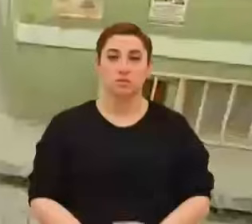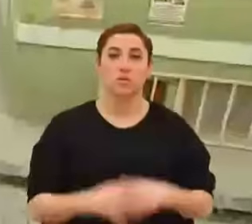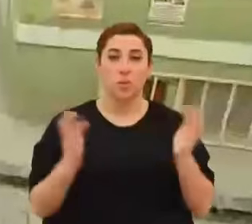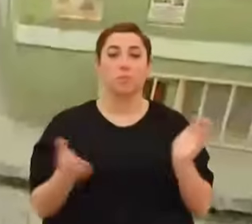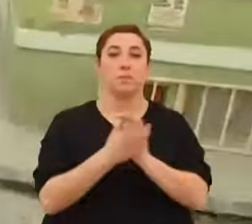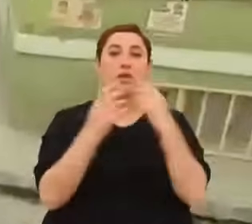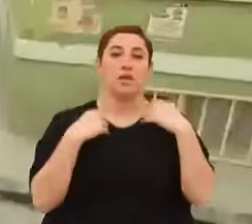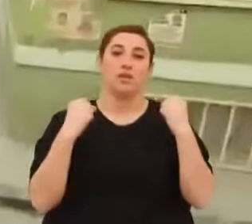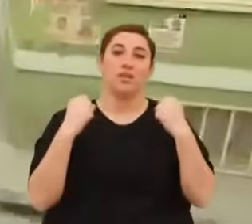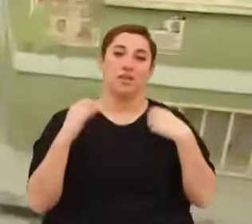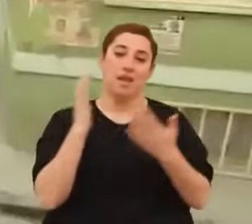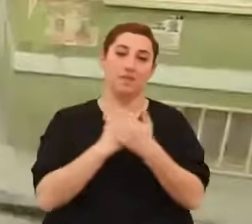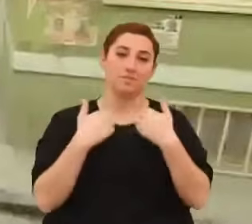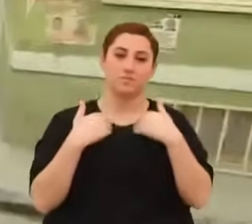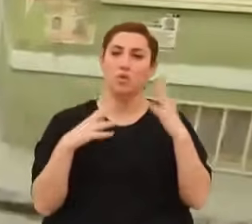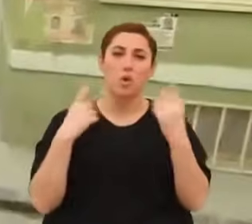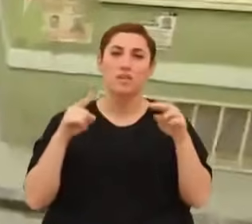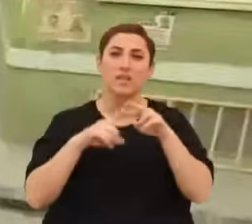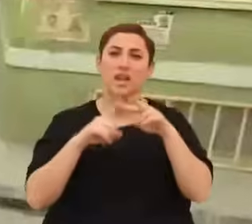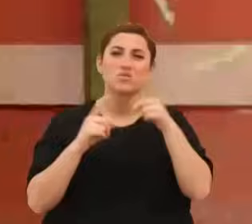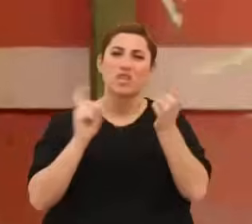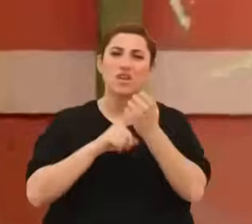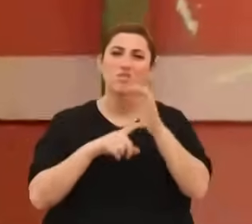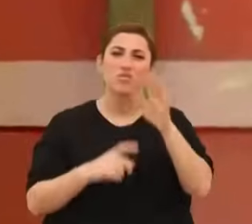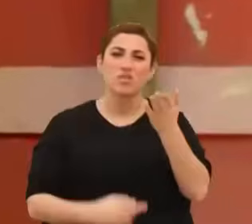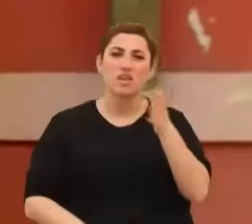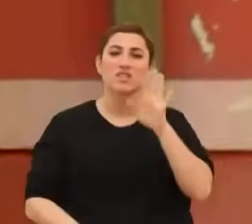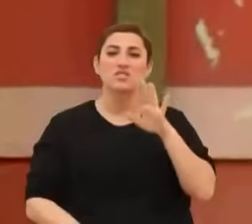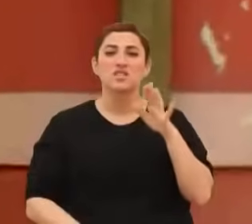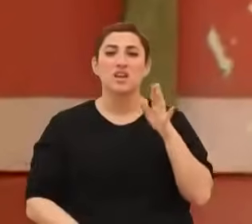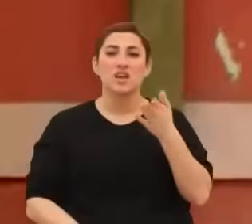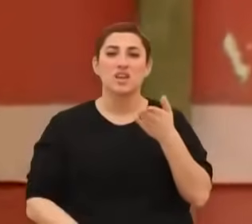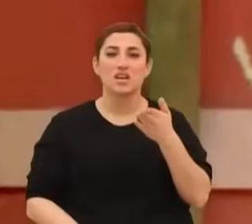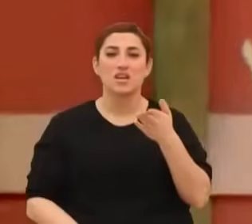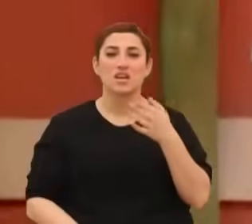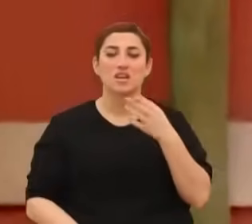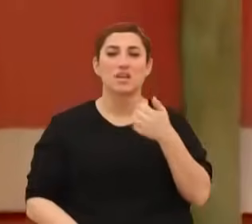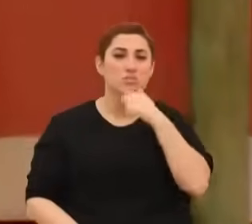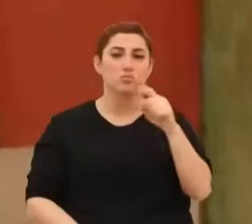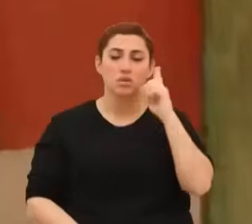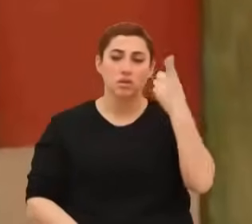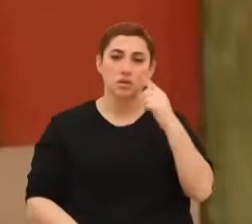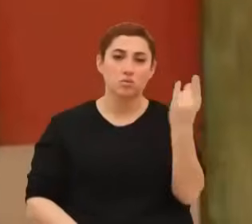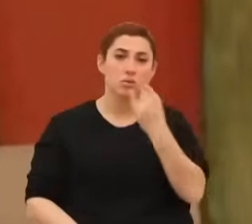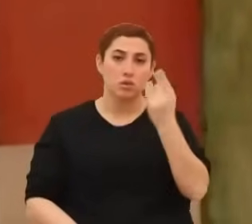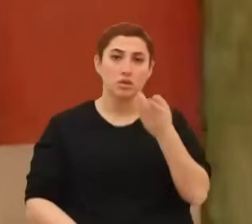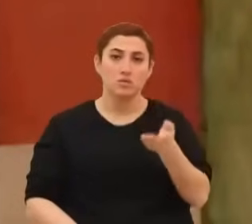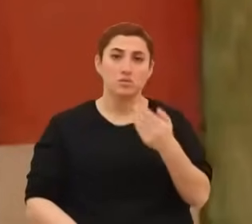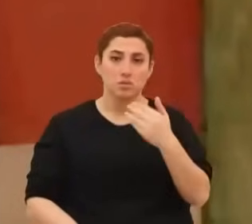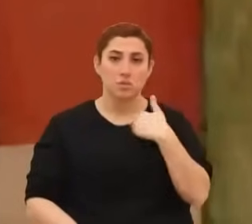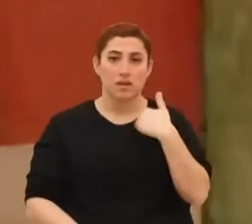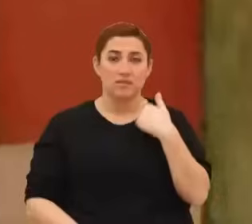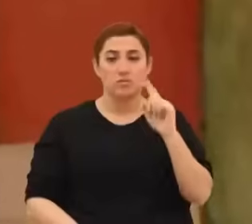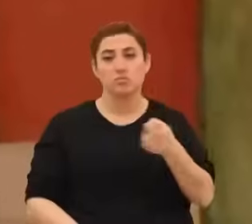Hop hadi gecim. Yakaladım. Hayırdır Niyazi, ne duru tavuk? Şey, abi burada boşuboş dolaşıyordu. Ben